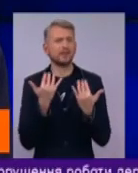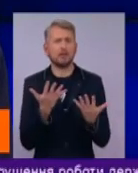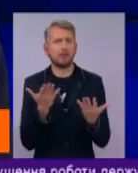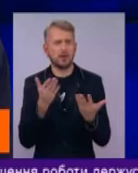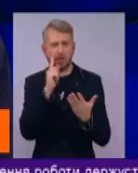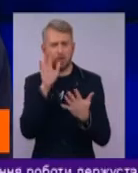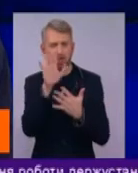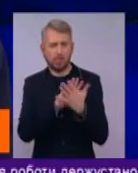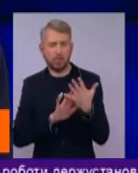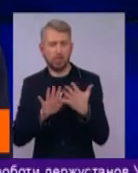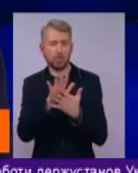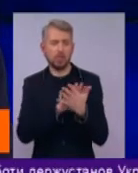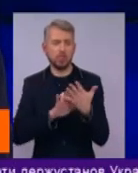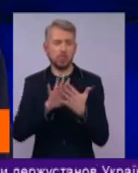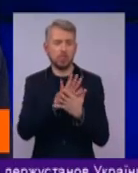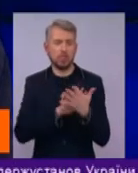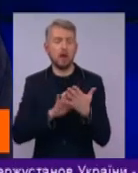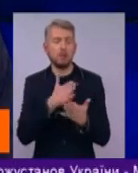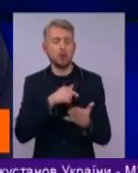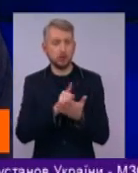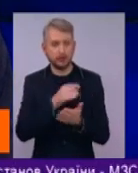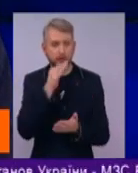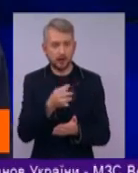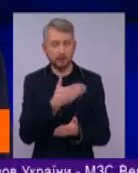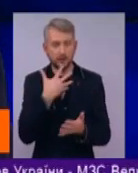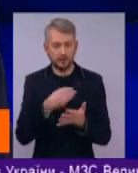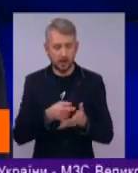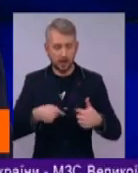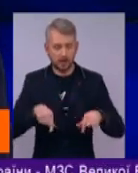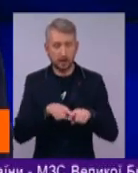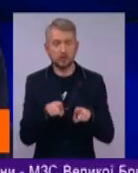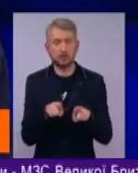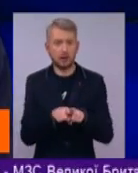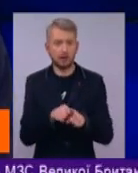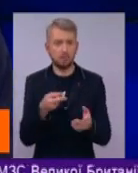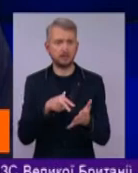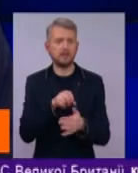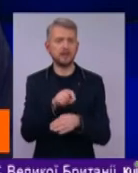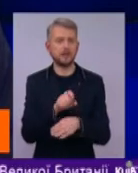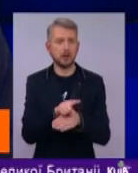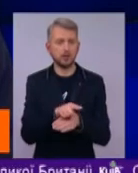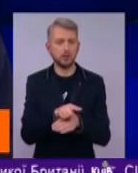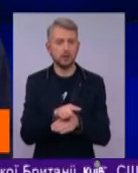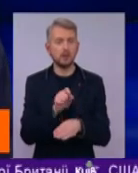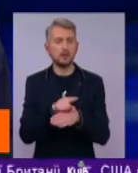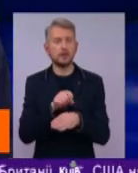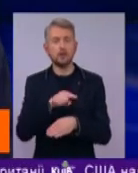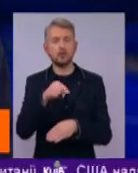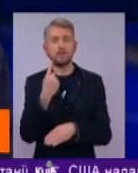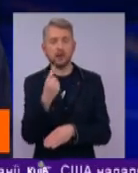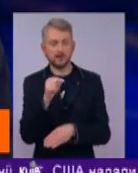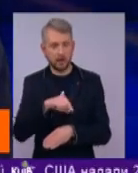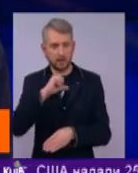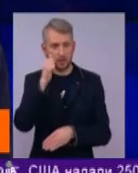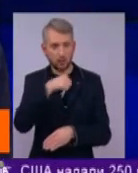размыто, а мы должны сказать, мы вот в своей организации так и поставили задачу. Задача номер один на этот